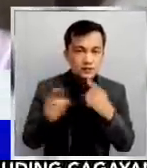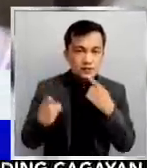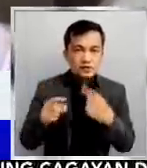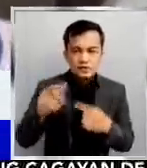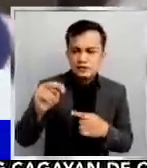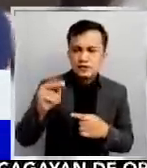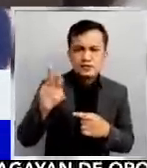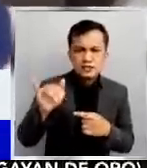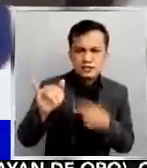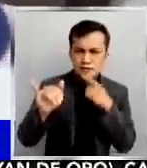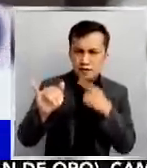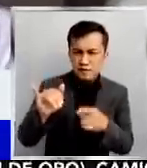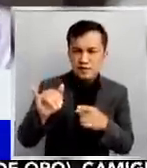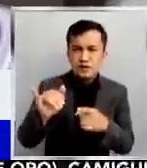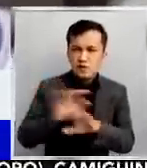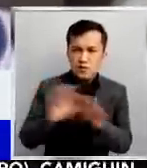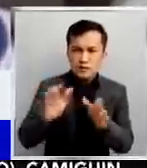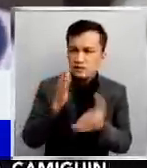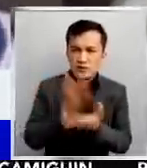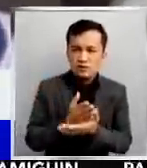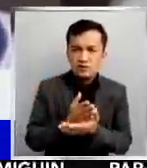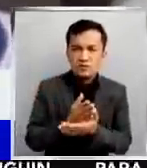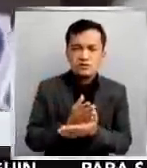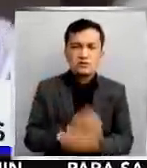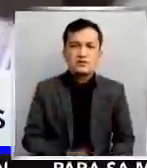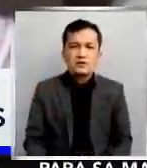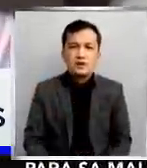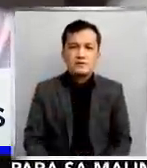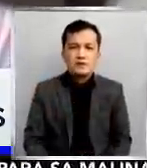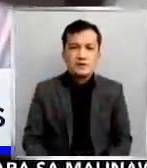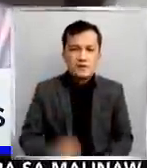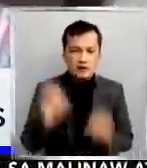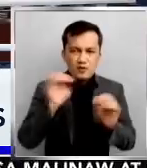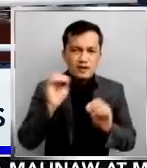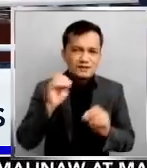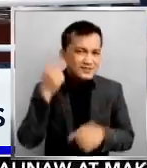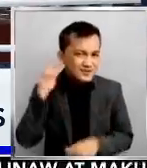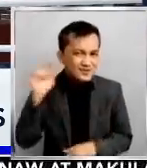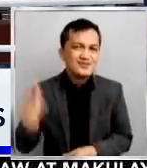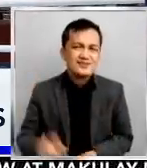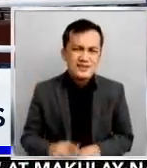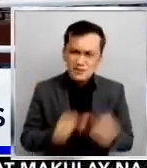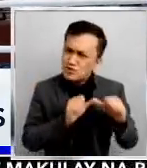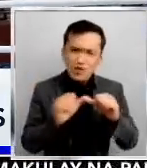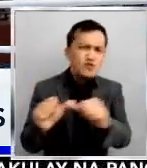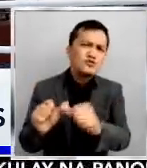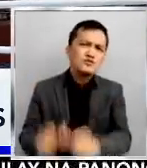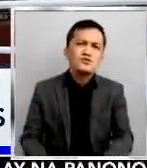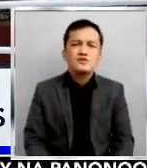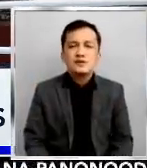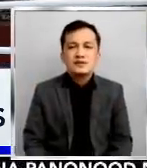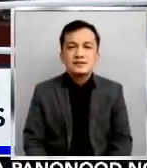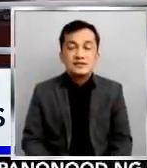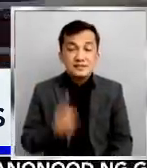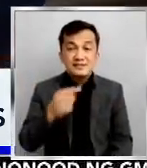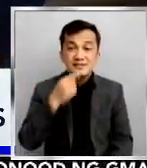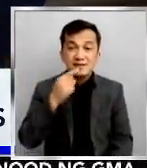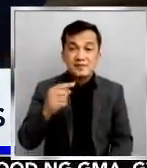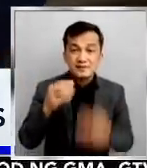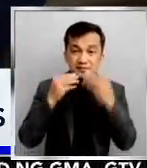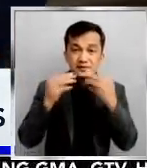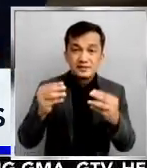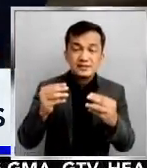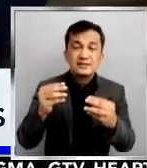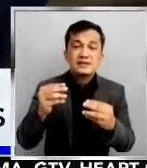huwag hihinto kapag walang ginto. Tuloy mo yan. Nagpaabot rin ang mensahe kay Nesthy si Olympic